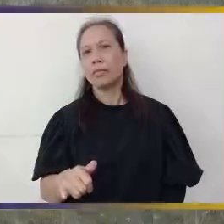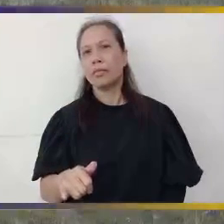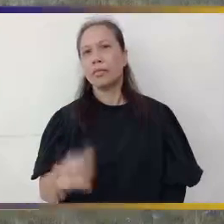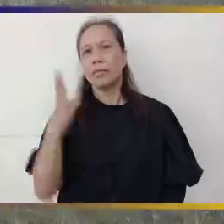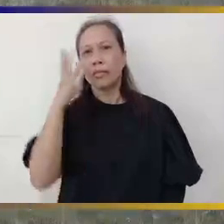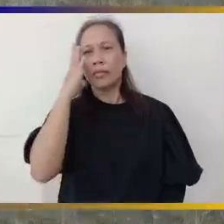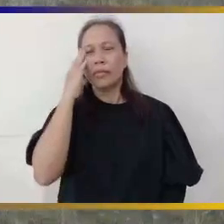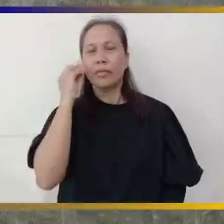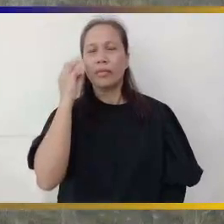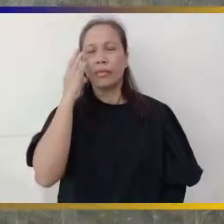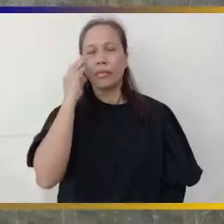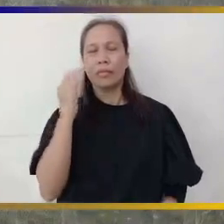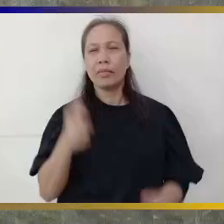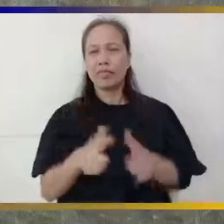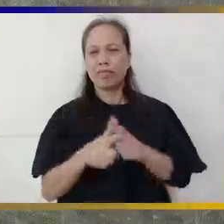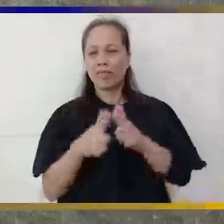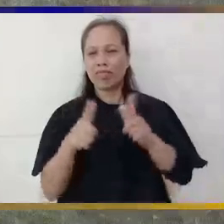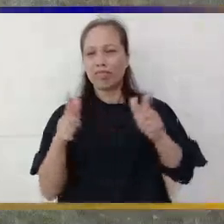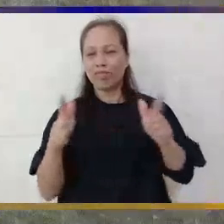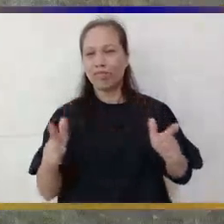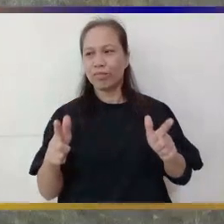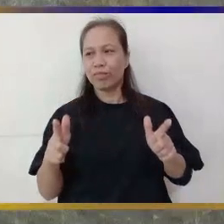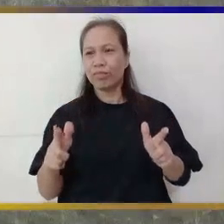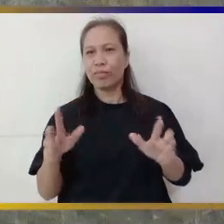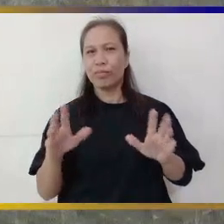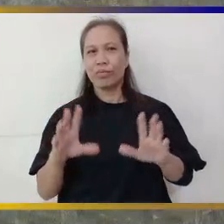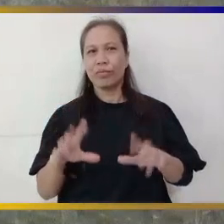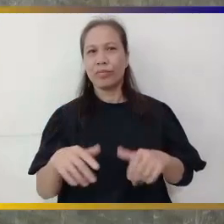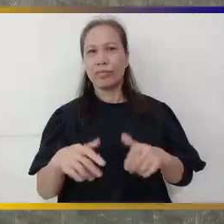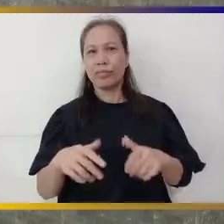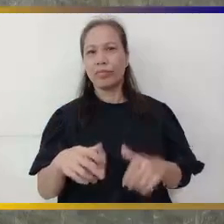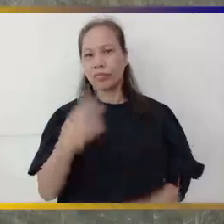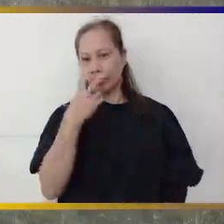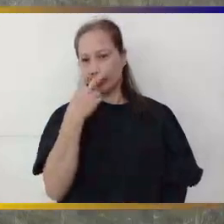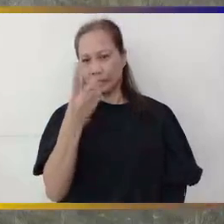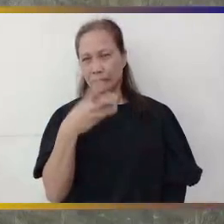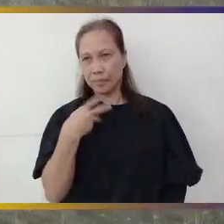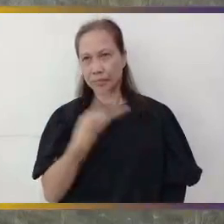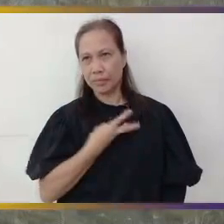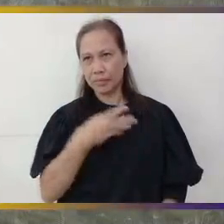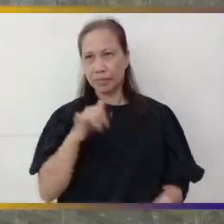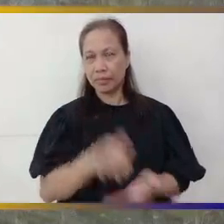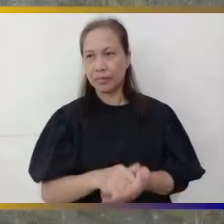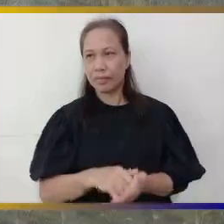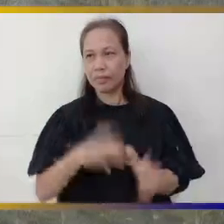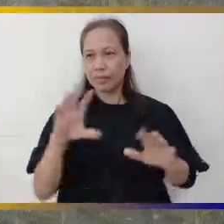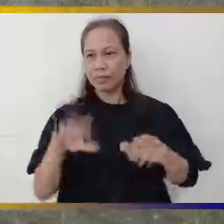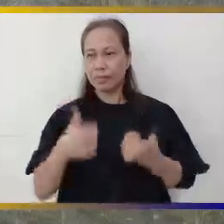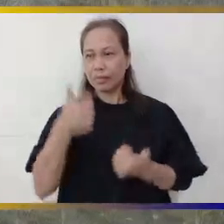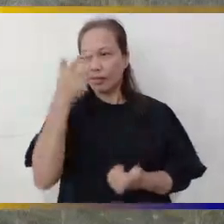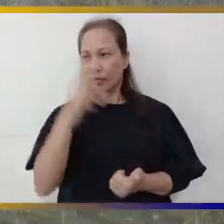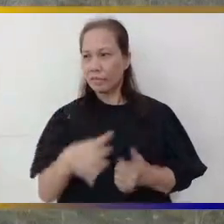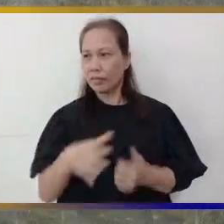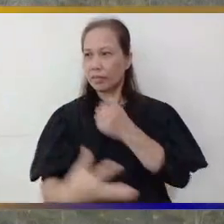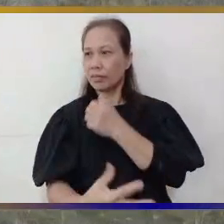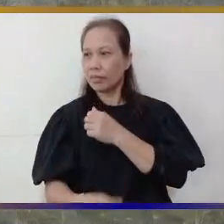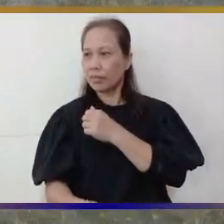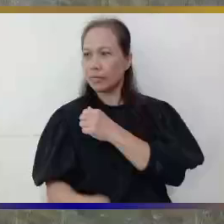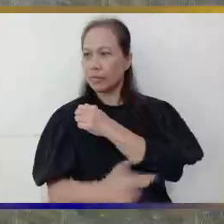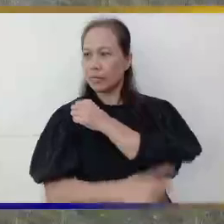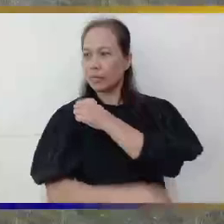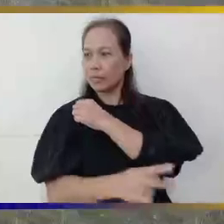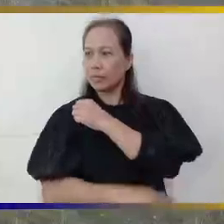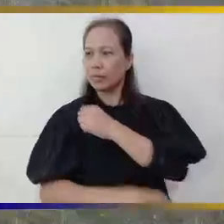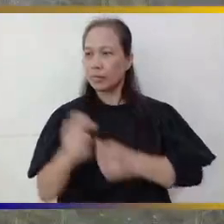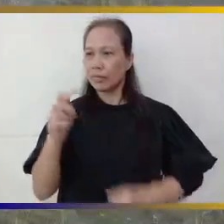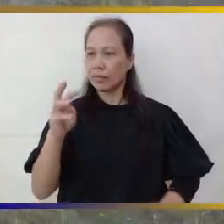si makikita niyo kung paano sila pinish talaga ng panginoon Paano sila pinahintulutan ng panginoon Paano pinayagan ng panginoon mangyari sa